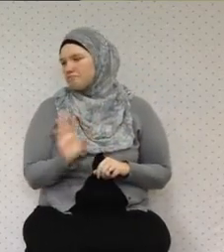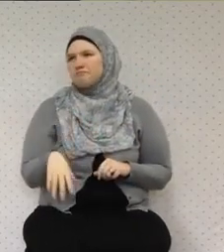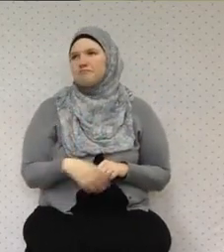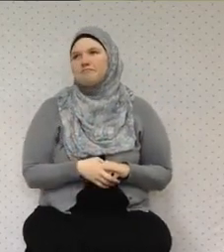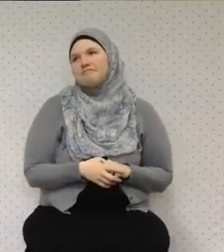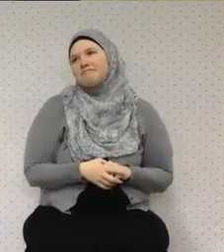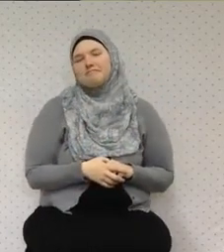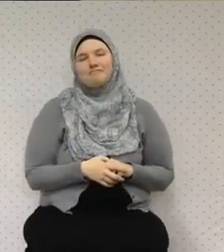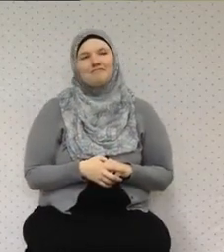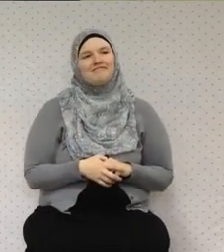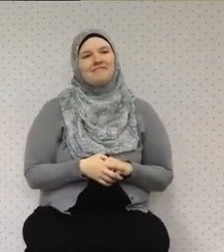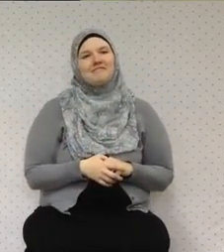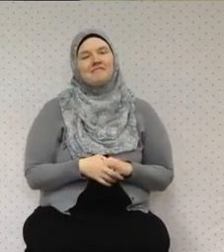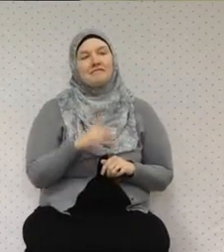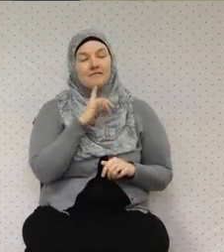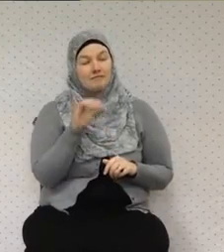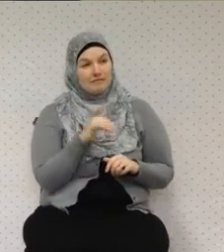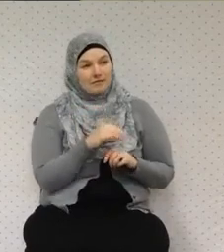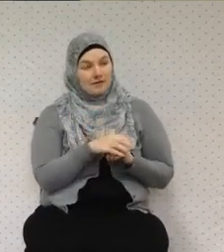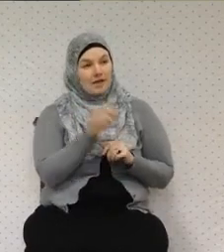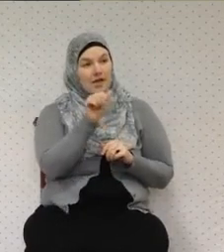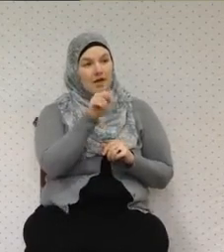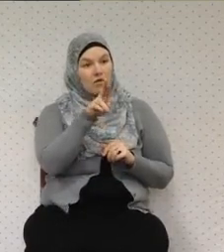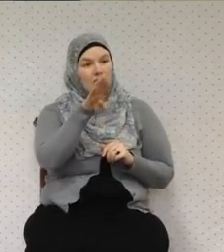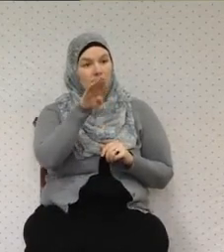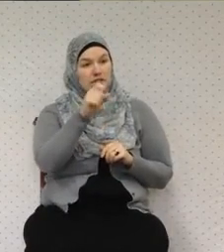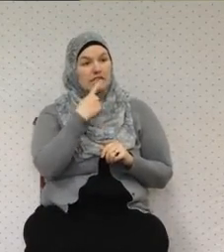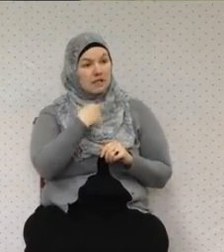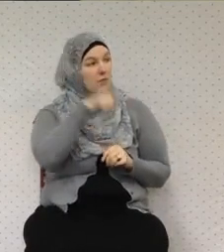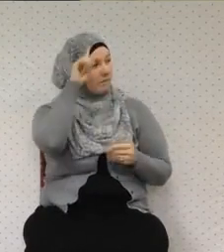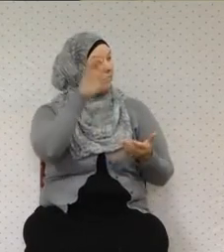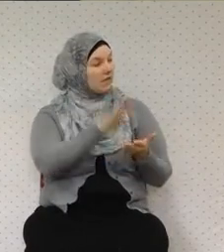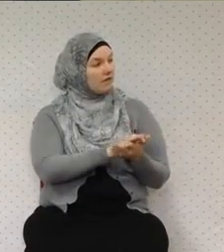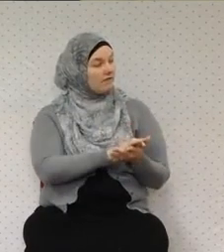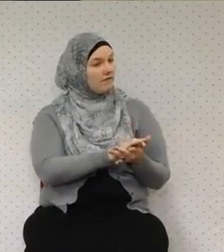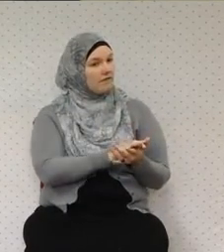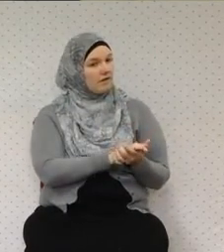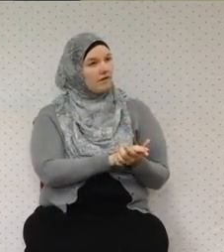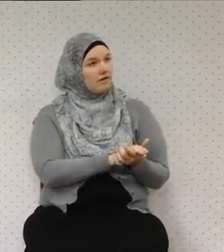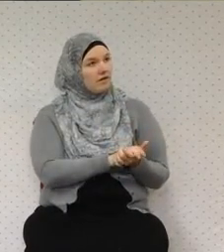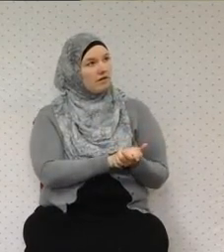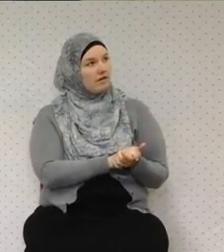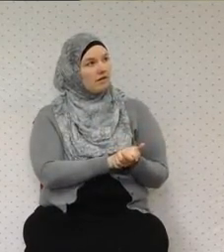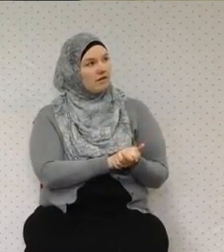آمَنَّ. The Bedouin Arabs said, we believed. قُلْ لَمْ تُؤْمِنُوا.